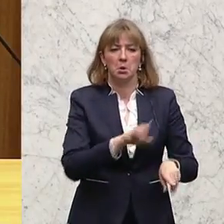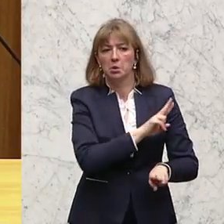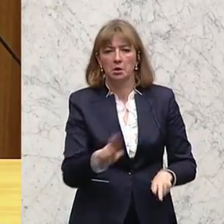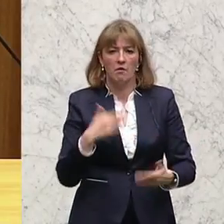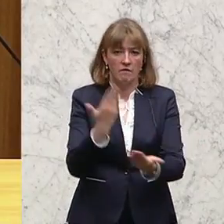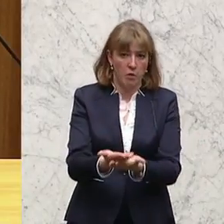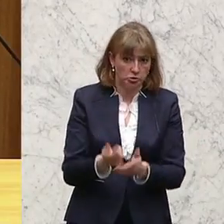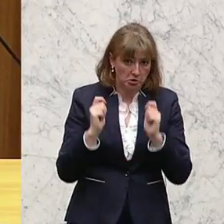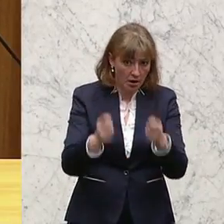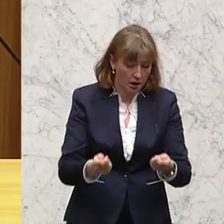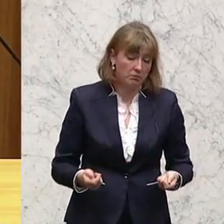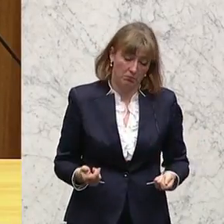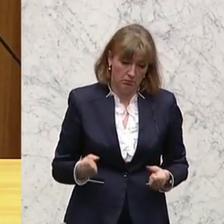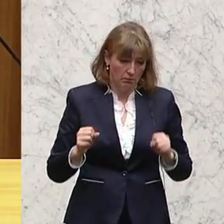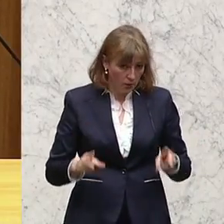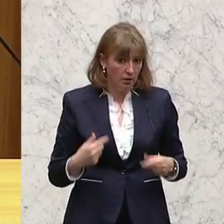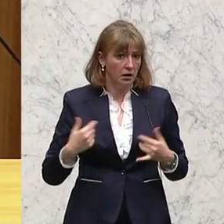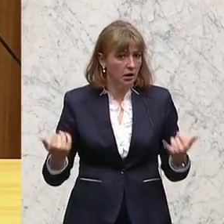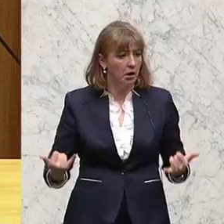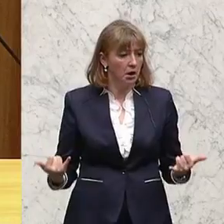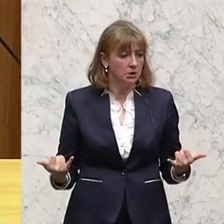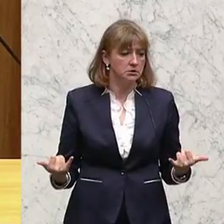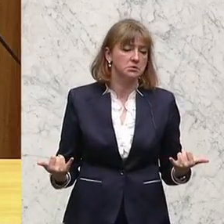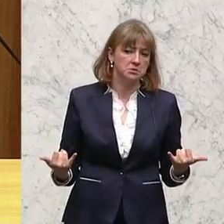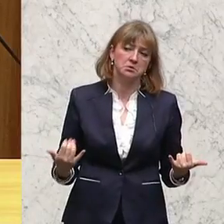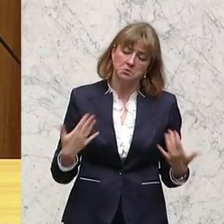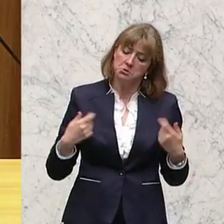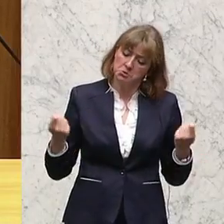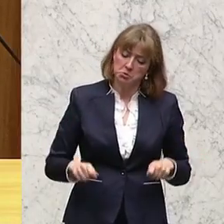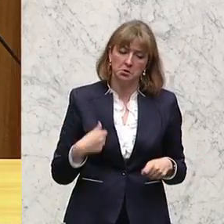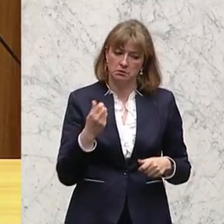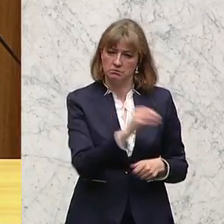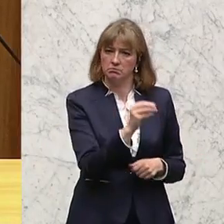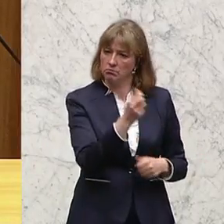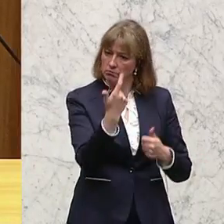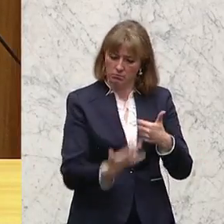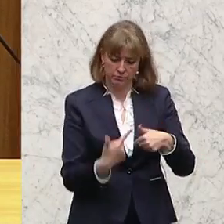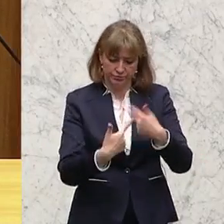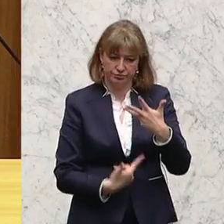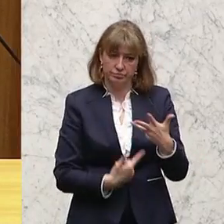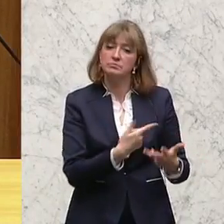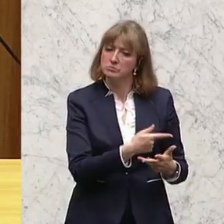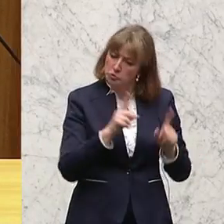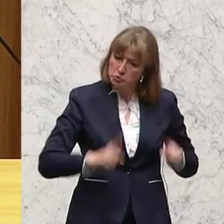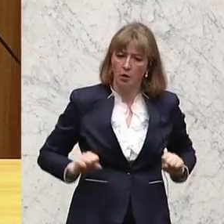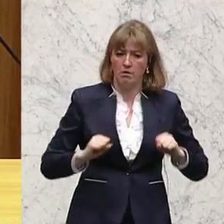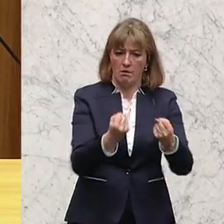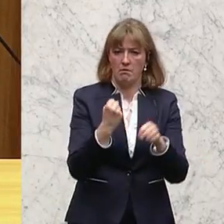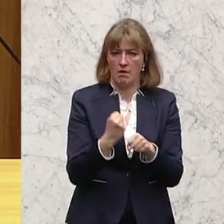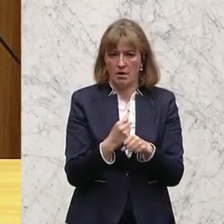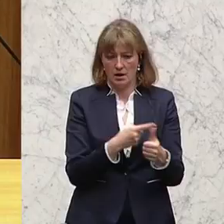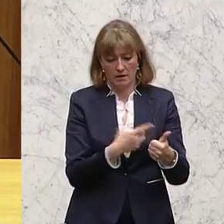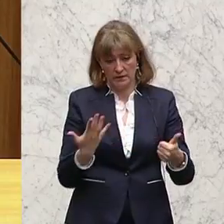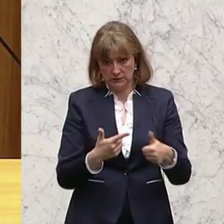Vorschläge, dann möchte ich Ihnen jetzt zum Schluss ein paar Sachen sagen, was Sie unbedingt angehen sollten.